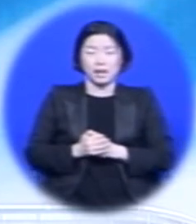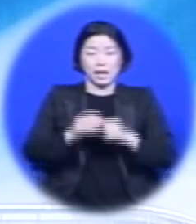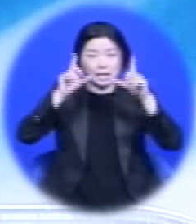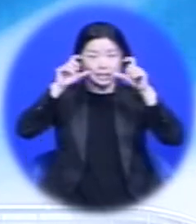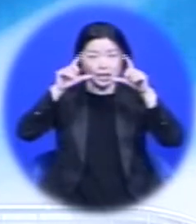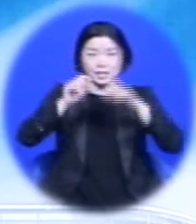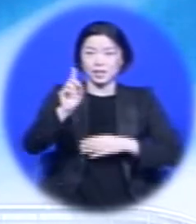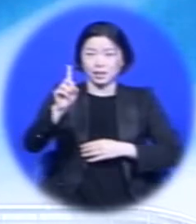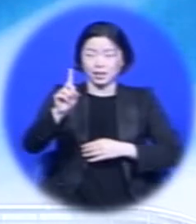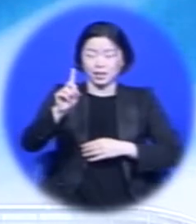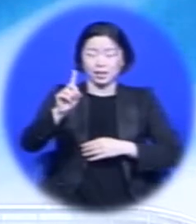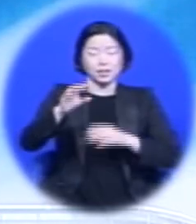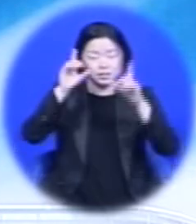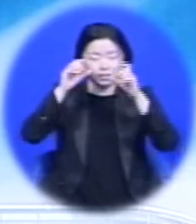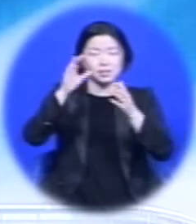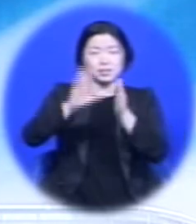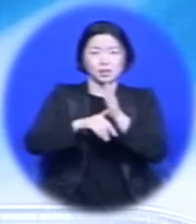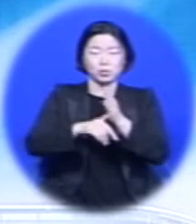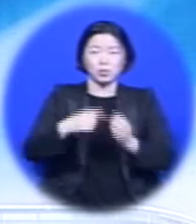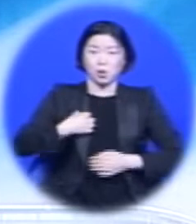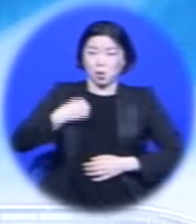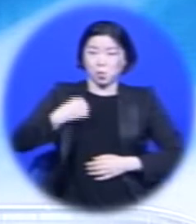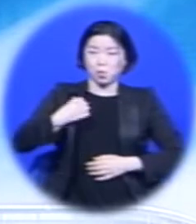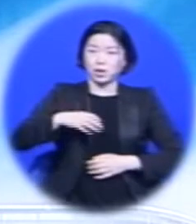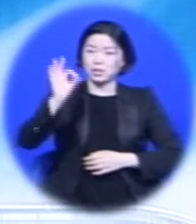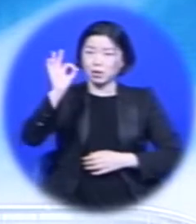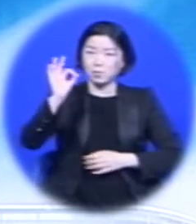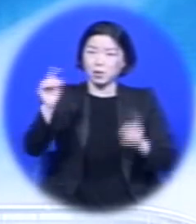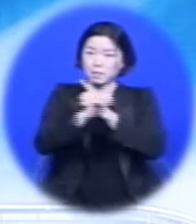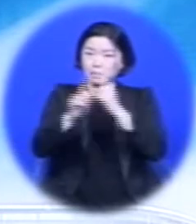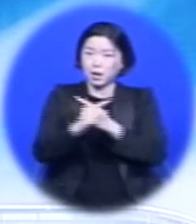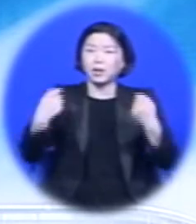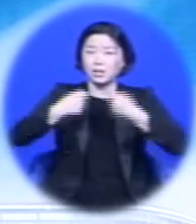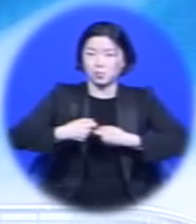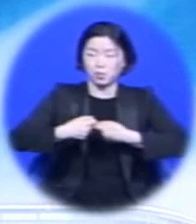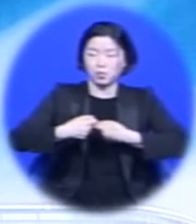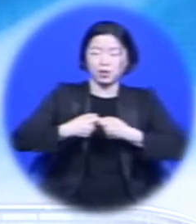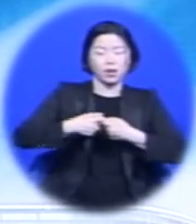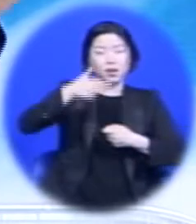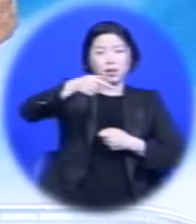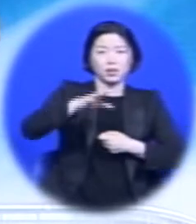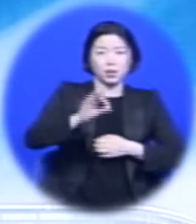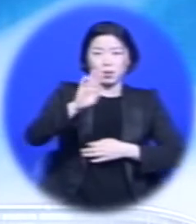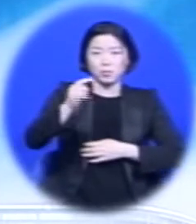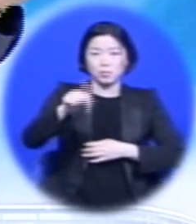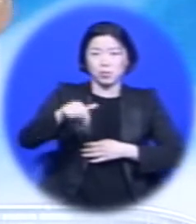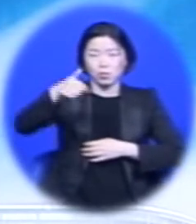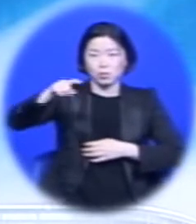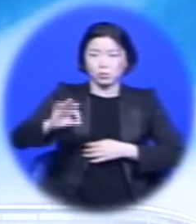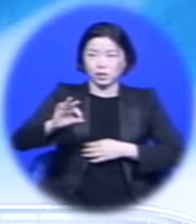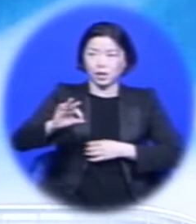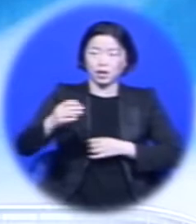하나 찍는 것도 보면 한 옷은 한 10번은 갈아입는 것 같아요. 경복궁 갔다가 남산 갔다가